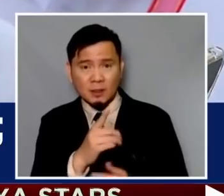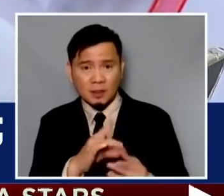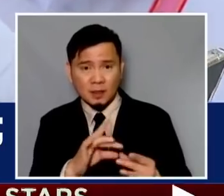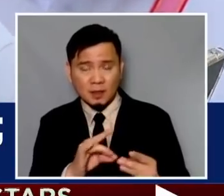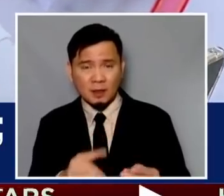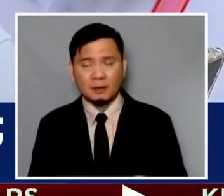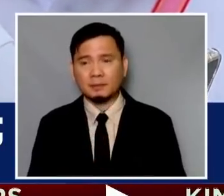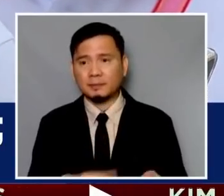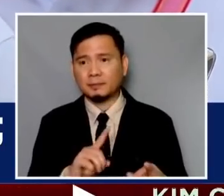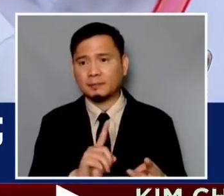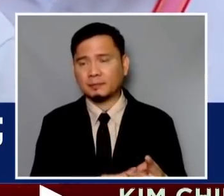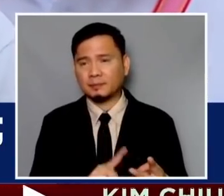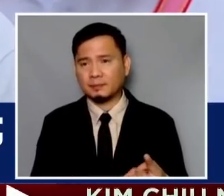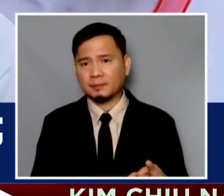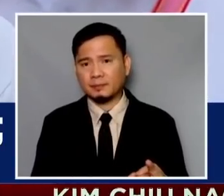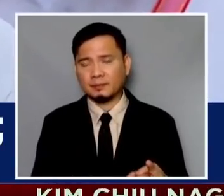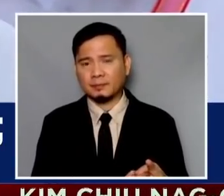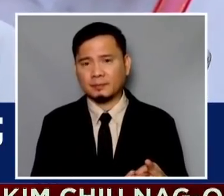Secretary